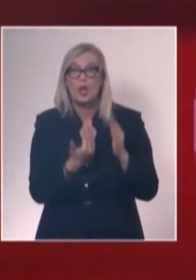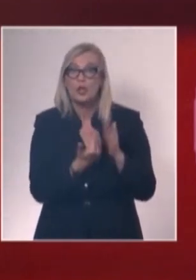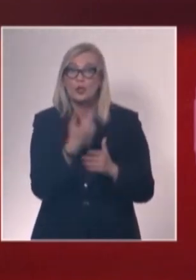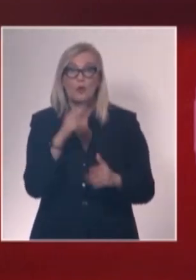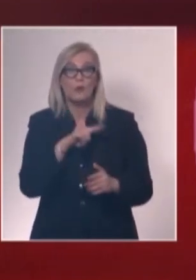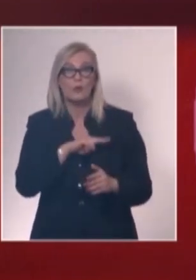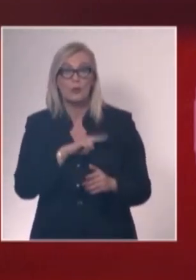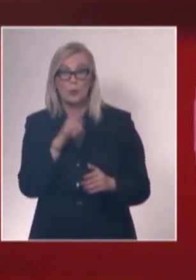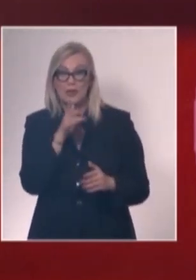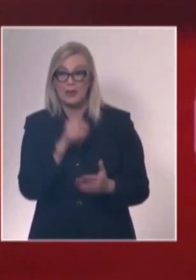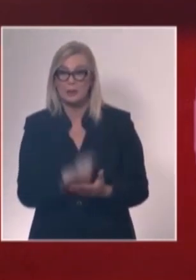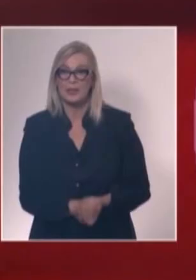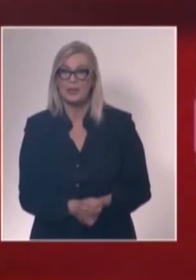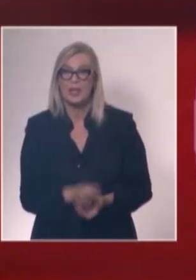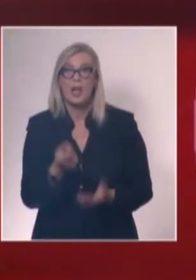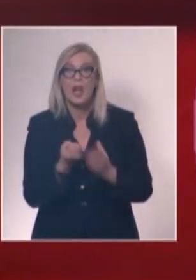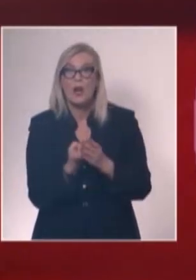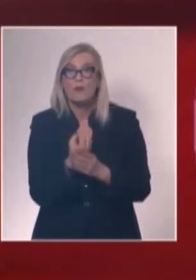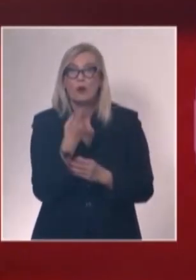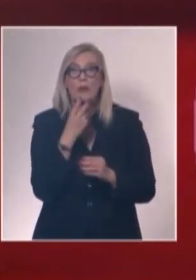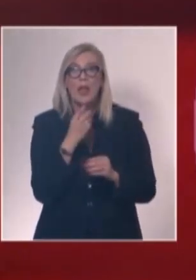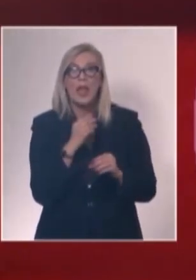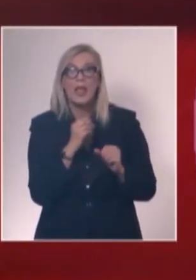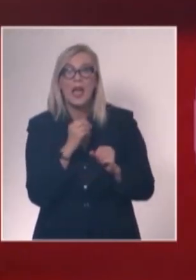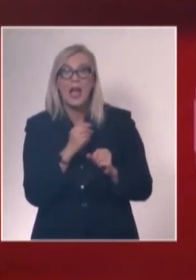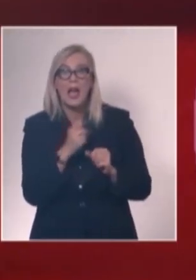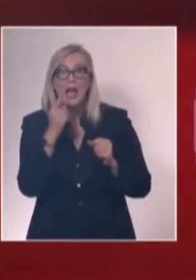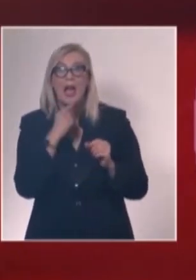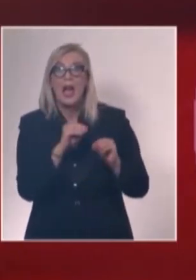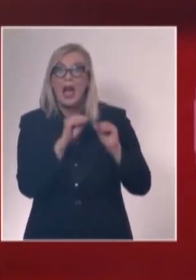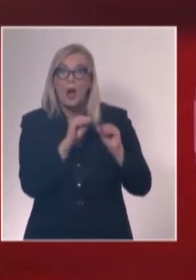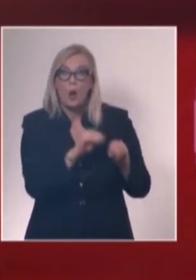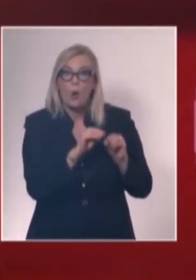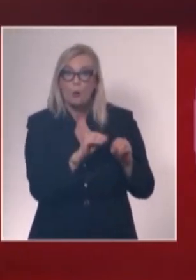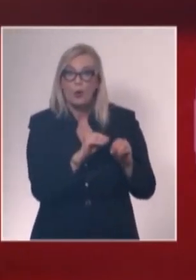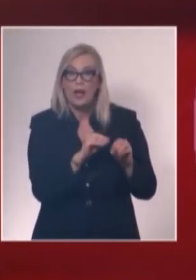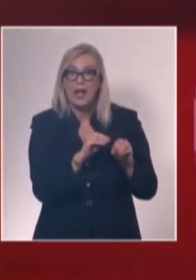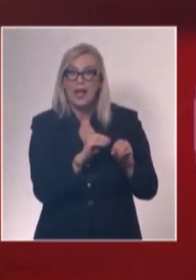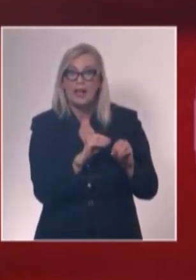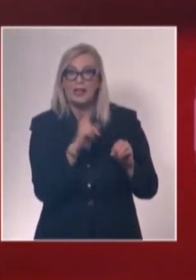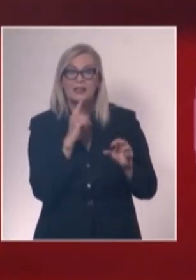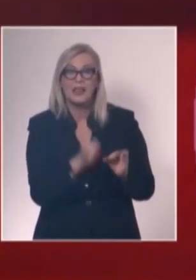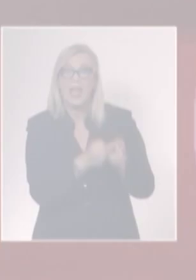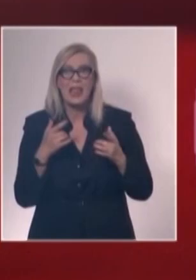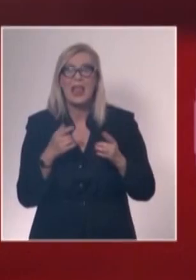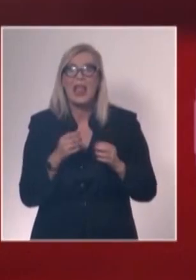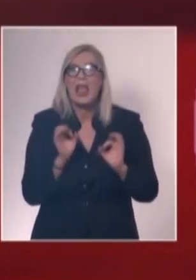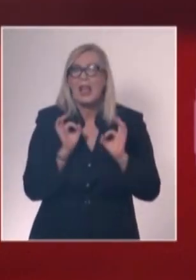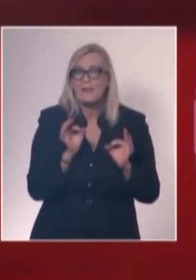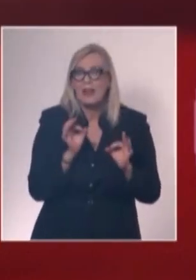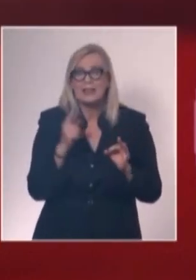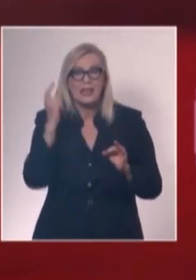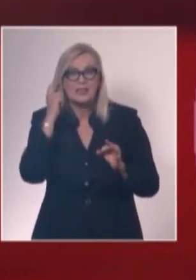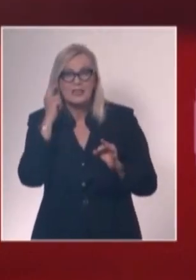во Република Македонија, а тоа е формирање на Академијата за едукација и обука на јавната администрација, што би оделе